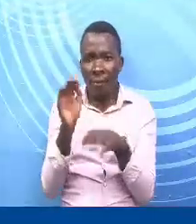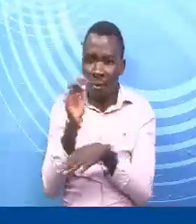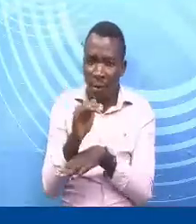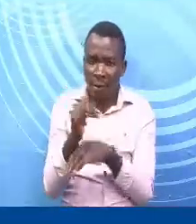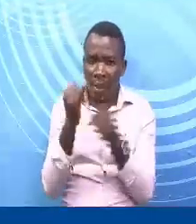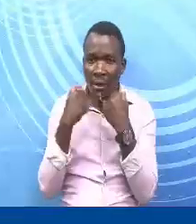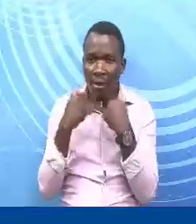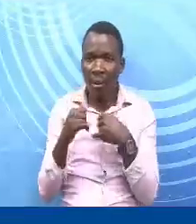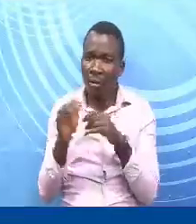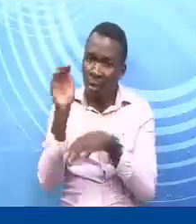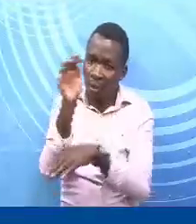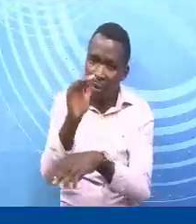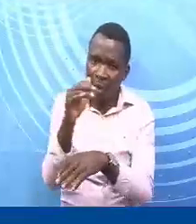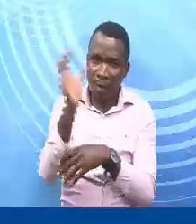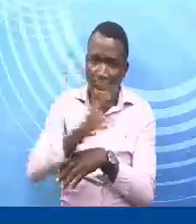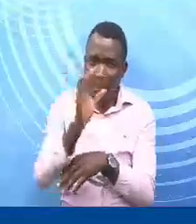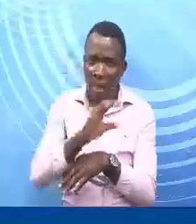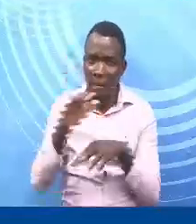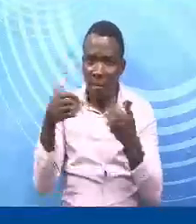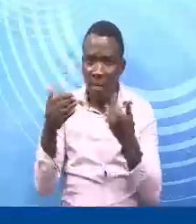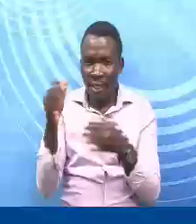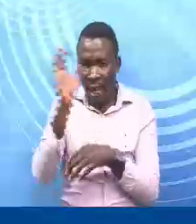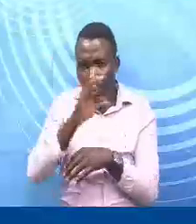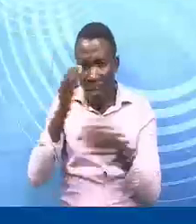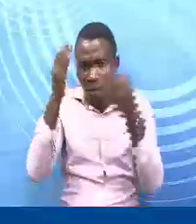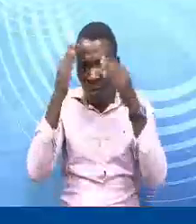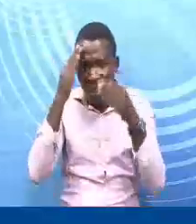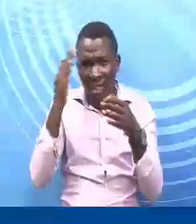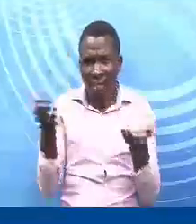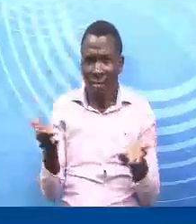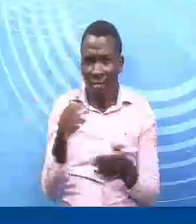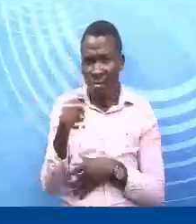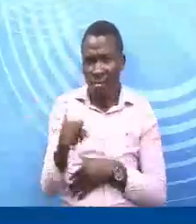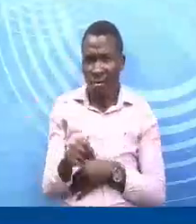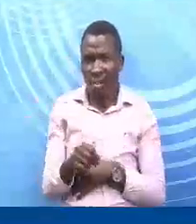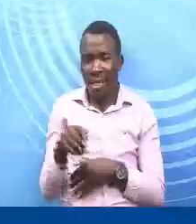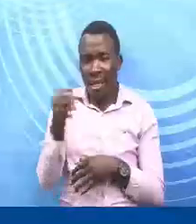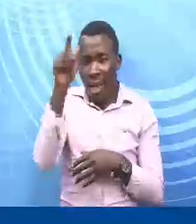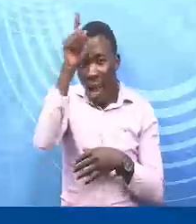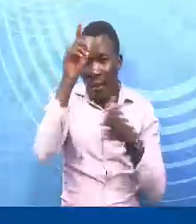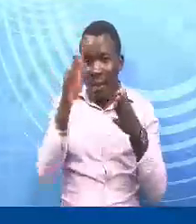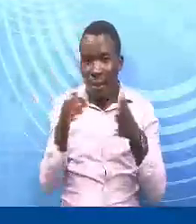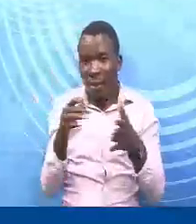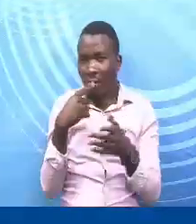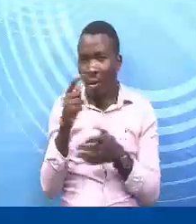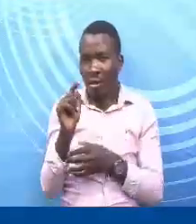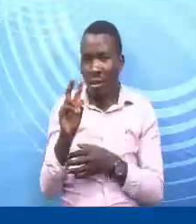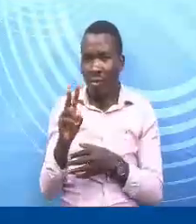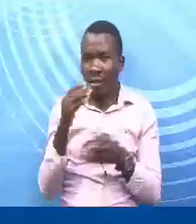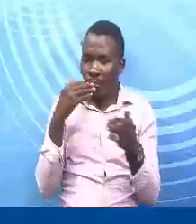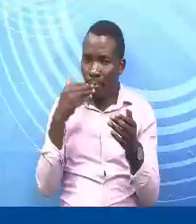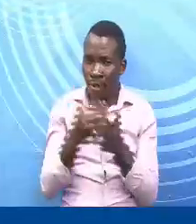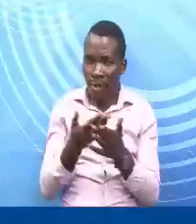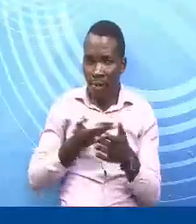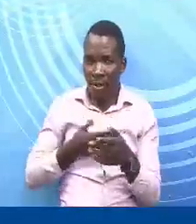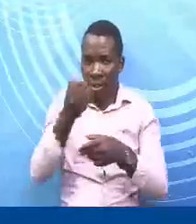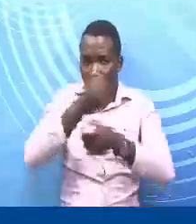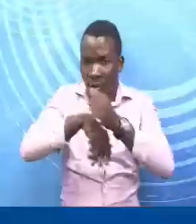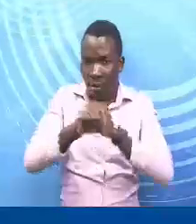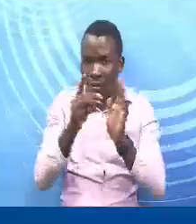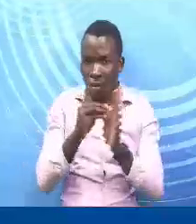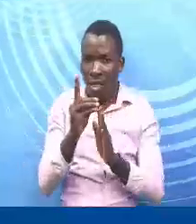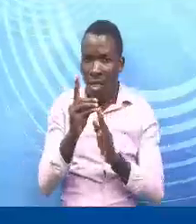kuri kampani si ubwo nk'ubwo turanahazi aba baturage babwiye BTNTV ko ngo ari byiza kugira ibikorwa by'iterambere ariko baninubira ko ngo